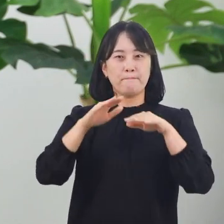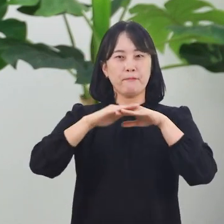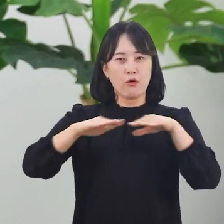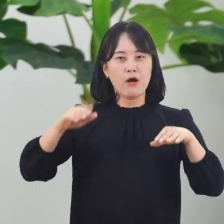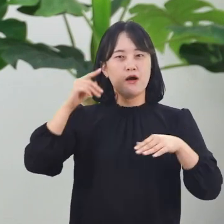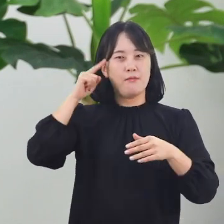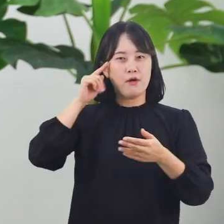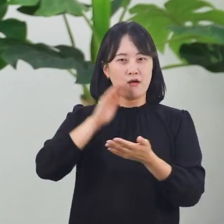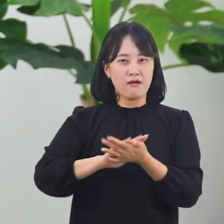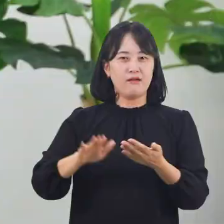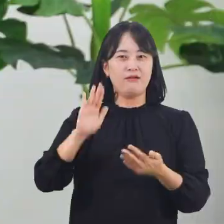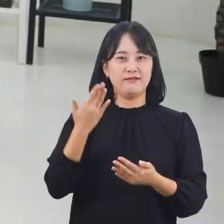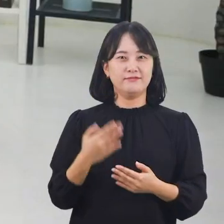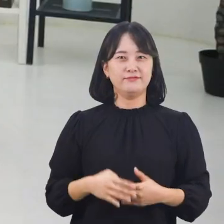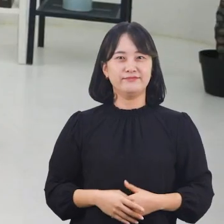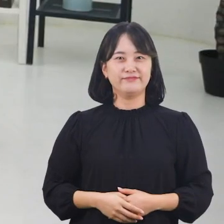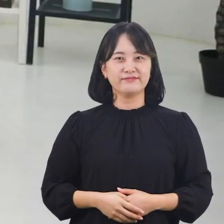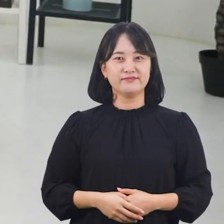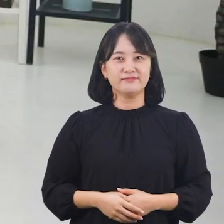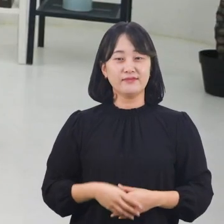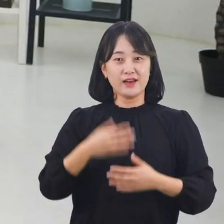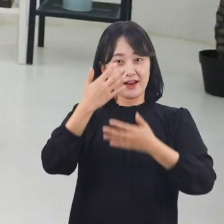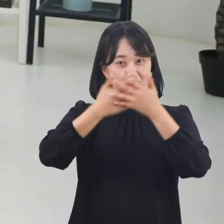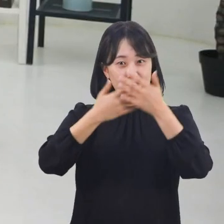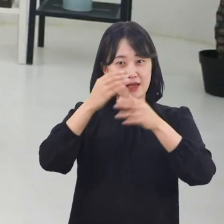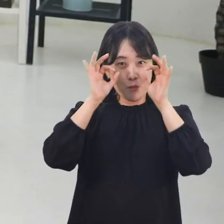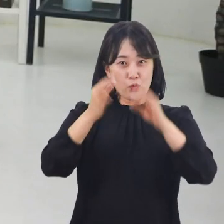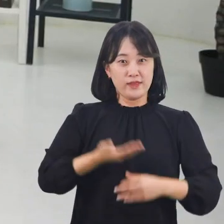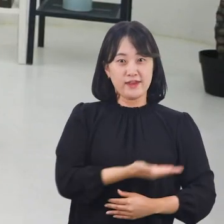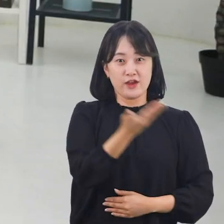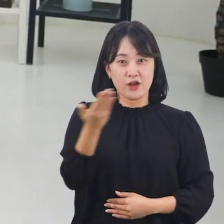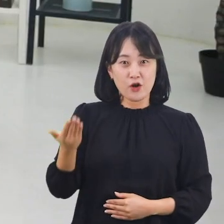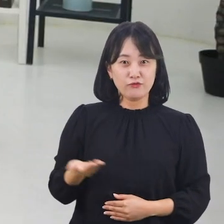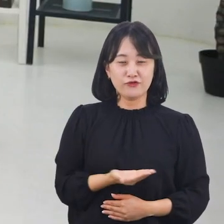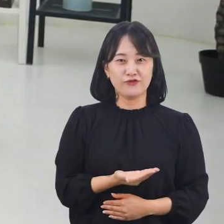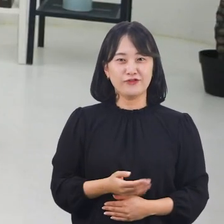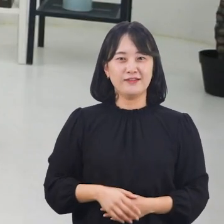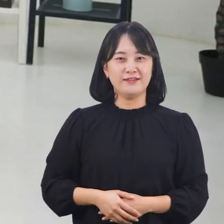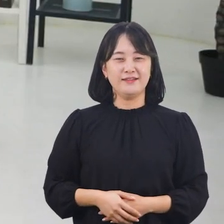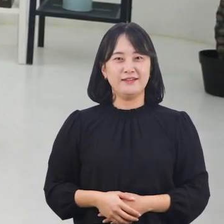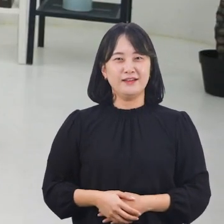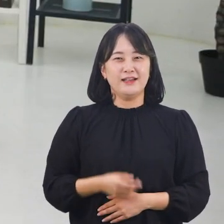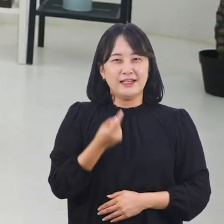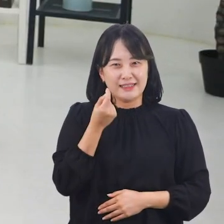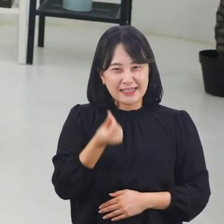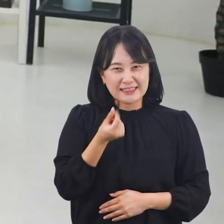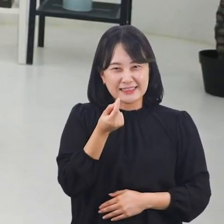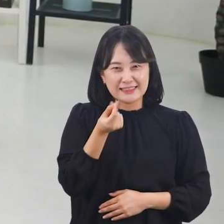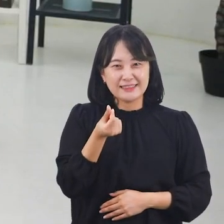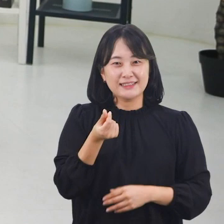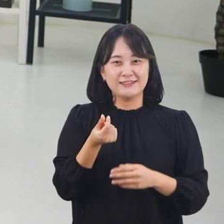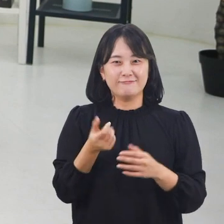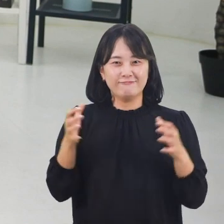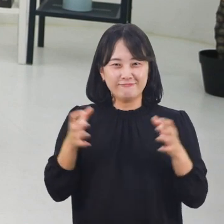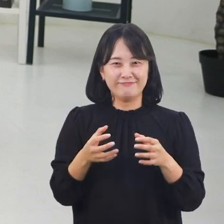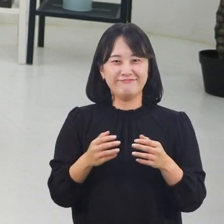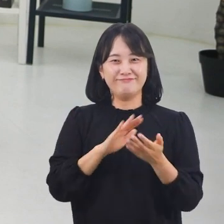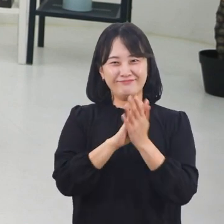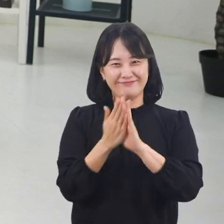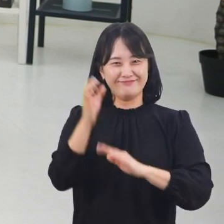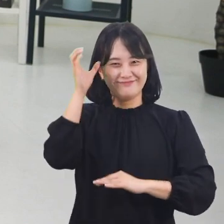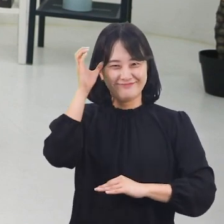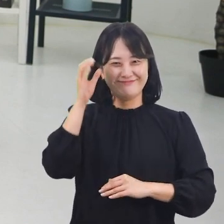평화로운 미래가 올 것입니다. 이 영상을 보신 여러분들로 인해 아주 작게나마 변화가 만들어지길